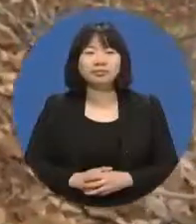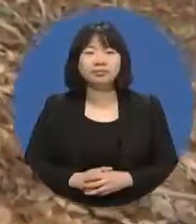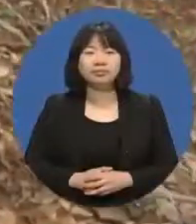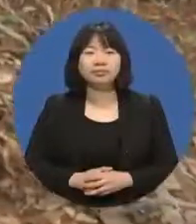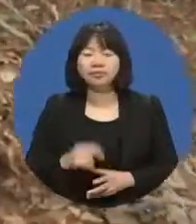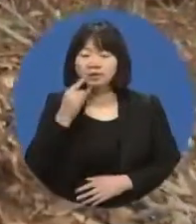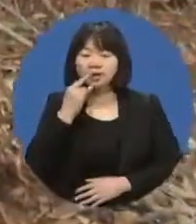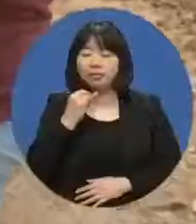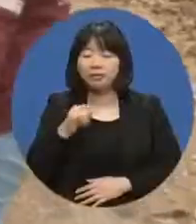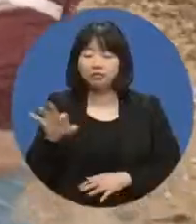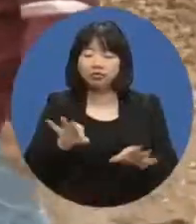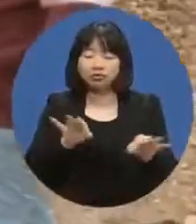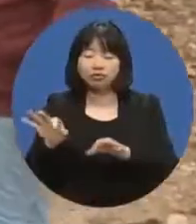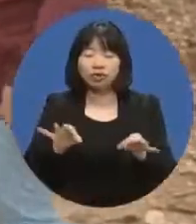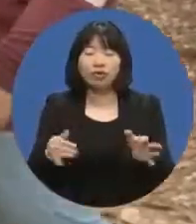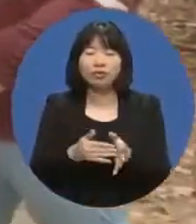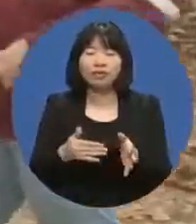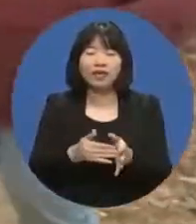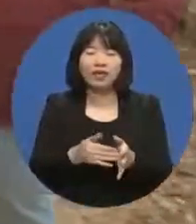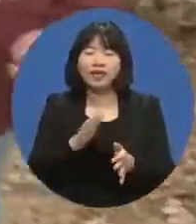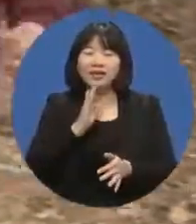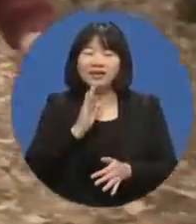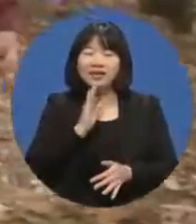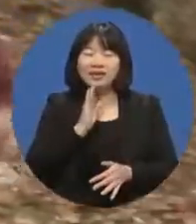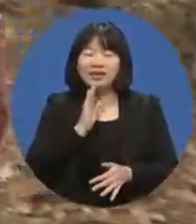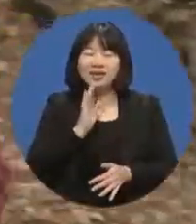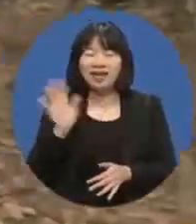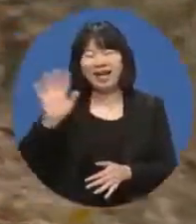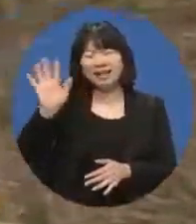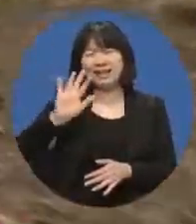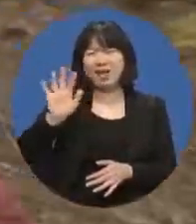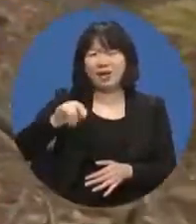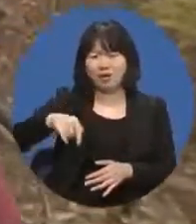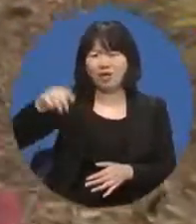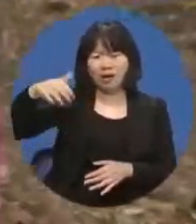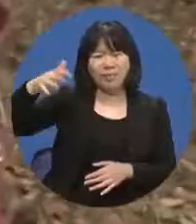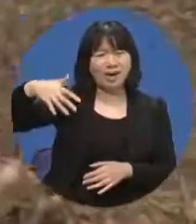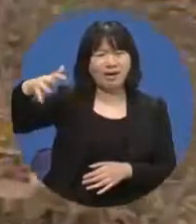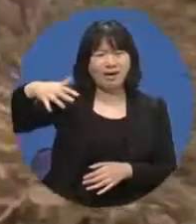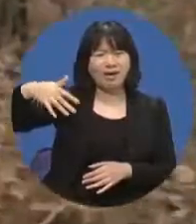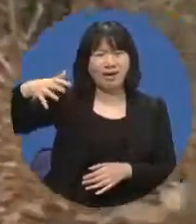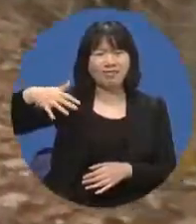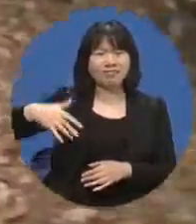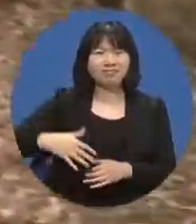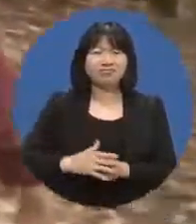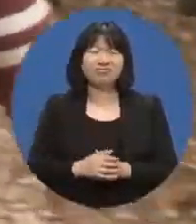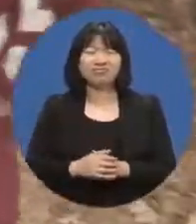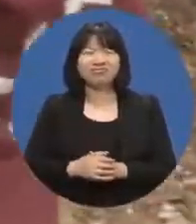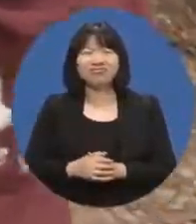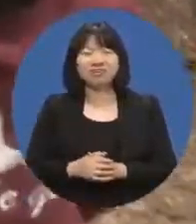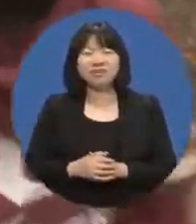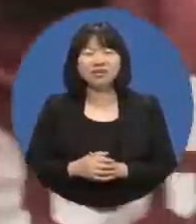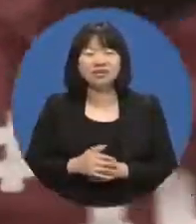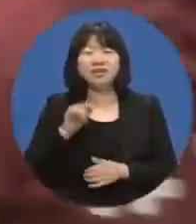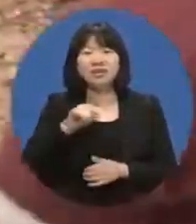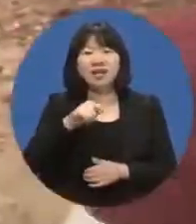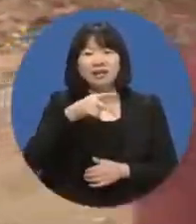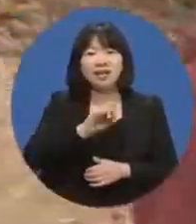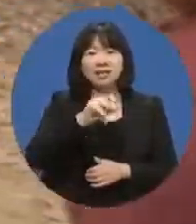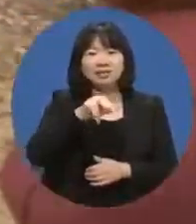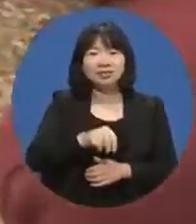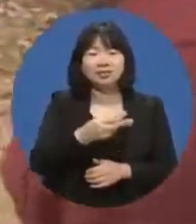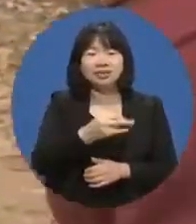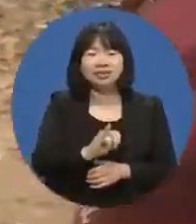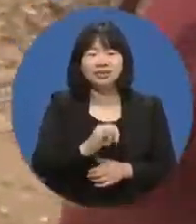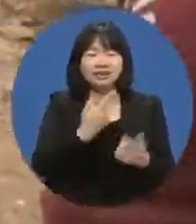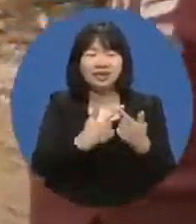엄마 또 죽었다? 버리게미. 아니야, 일로 와봐. 뭐야? 이거 상수리 나무